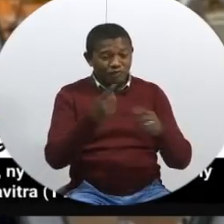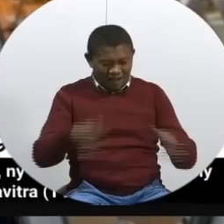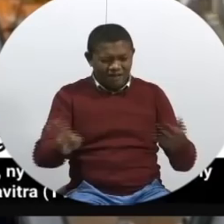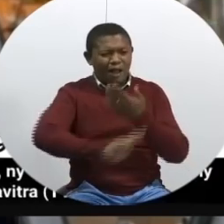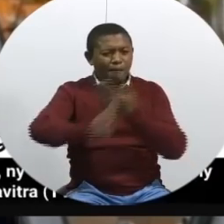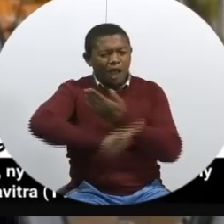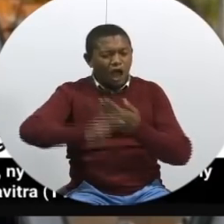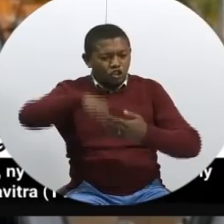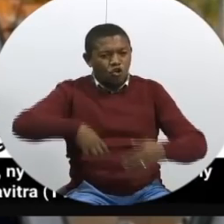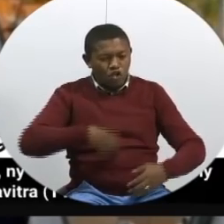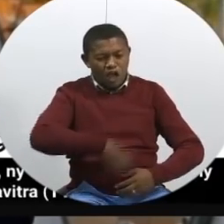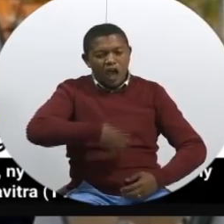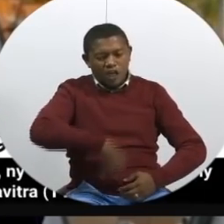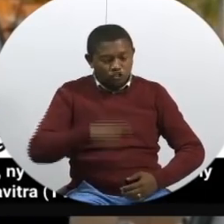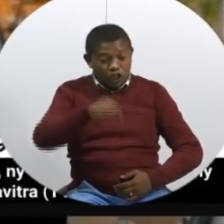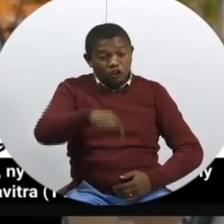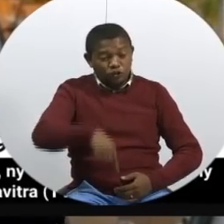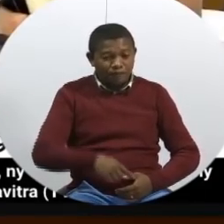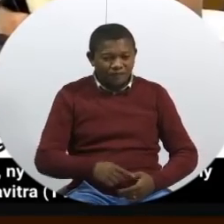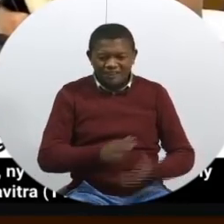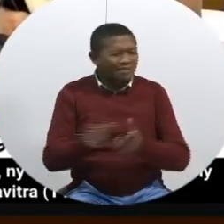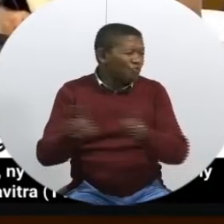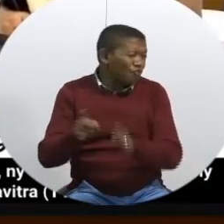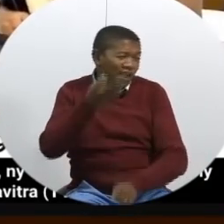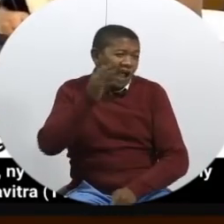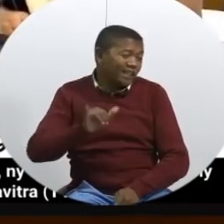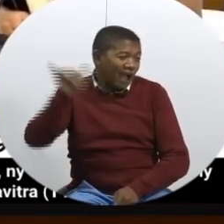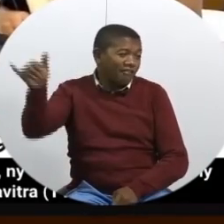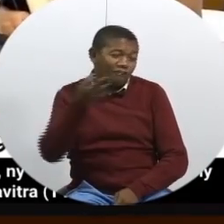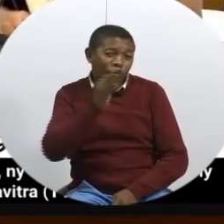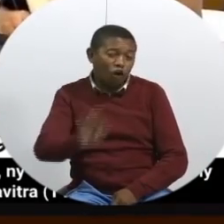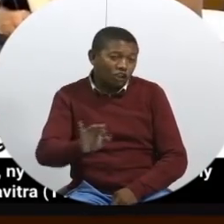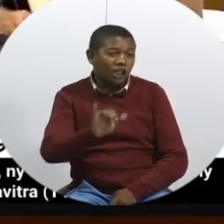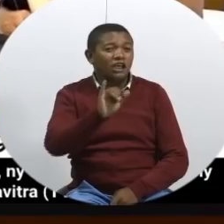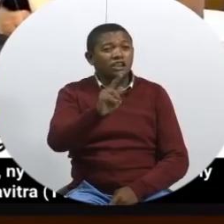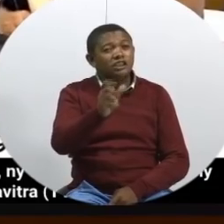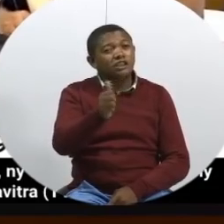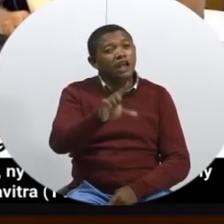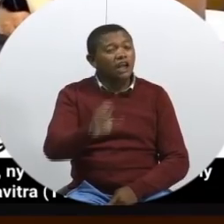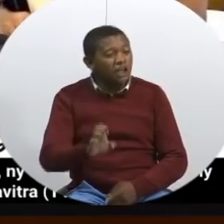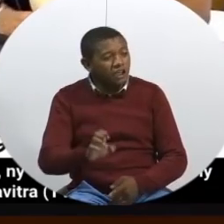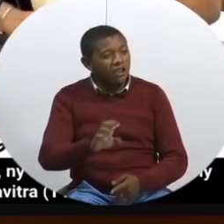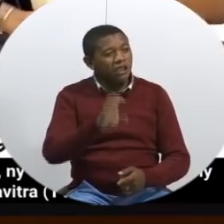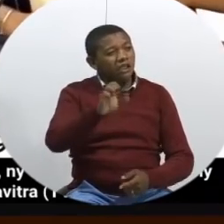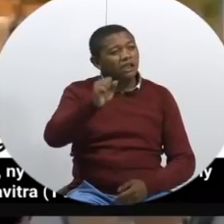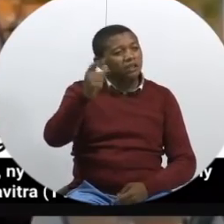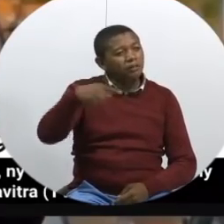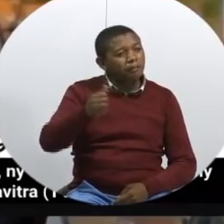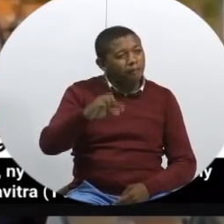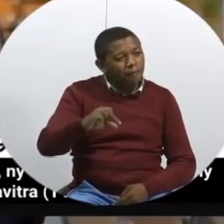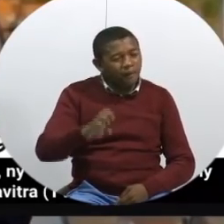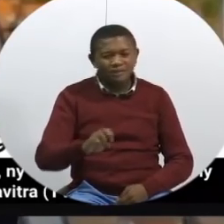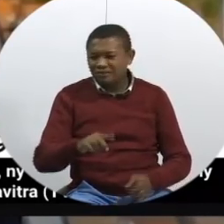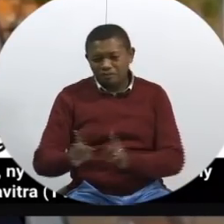a mba tsy ohatra ny tany a frantsa toatra ny tany italia tsy ohatra ny tany a espagne dia